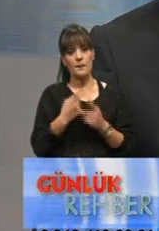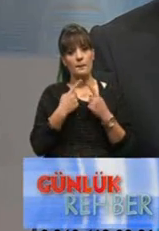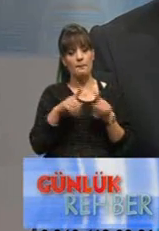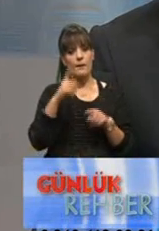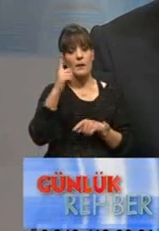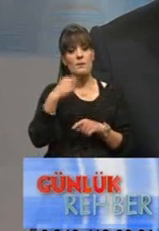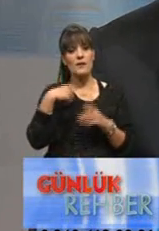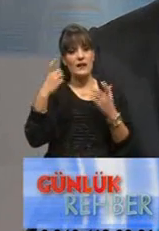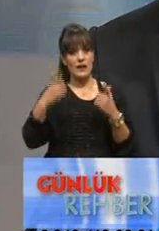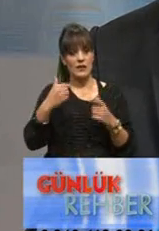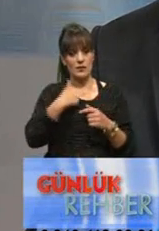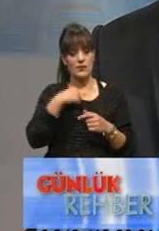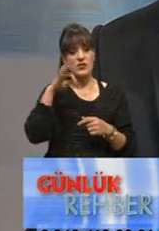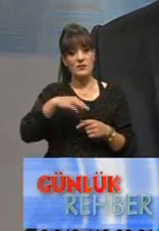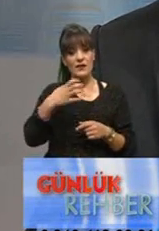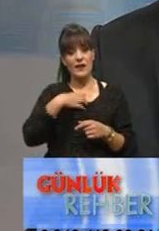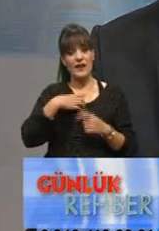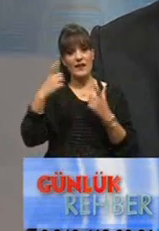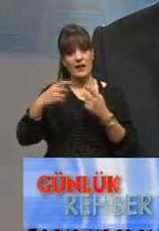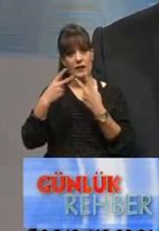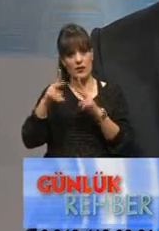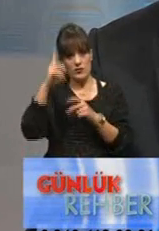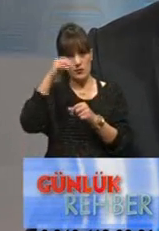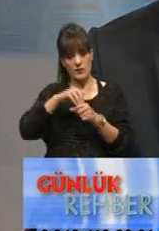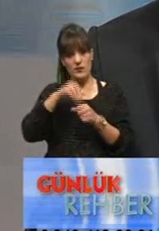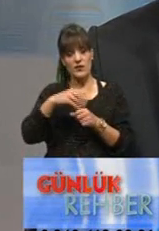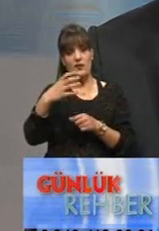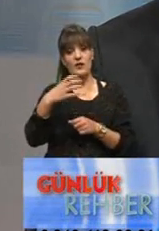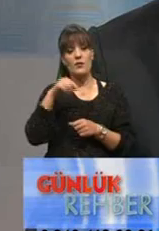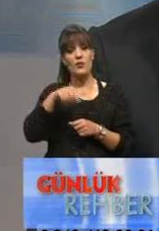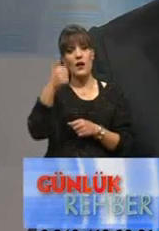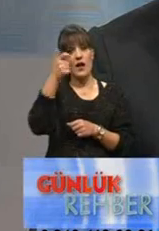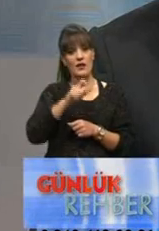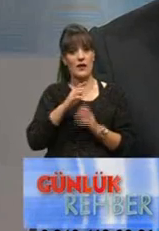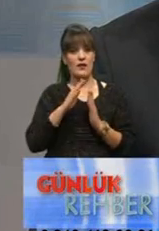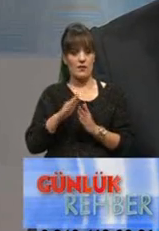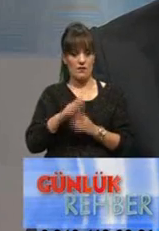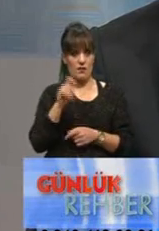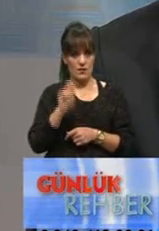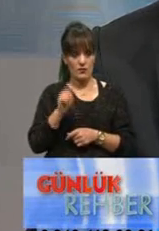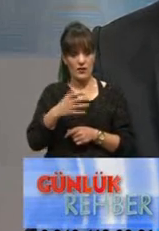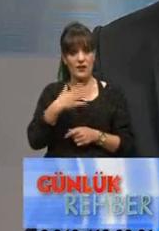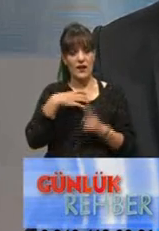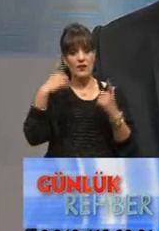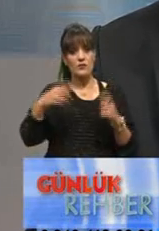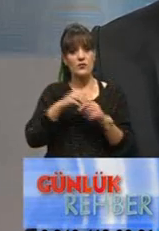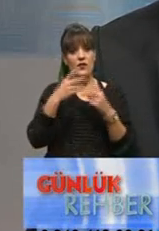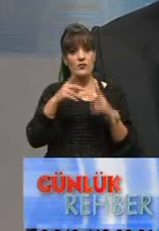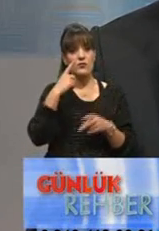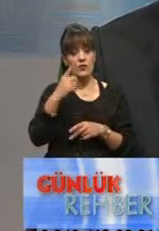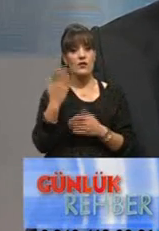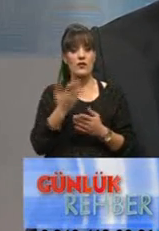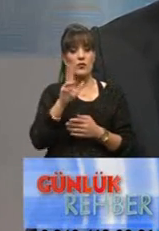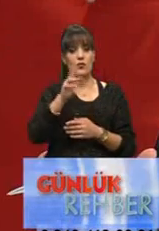Farklı bir stüdyodaydım ben. Şu anda kendi stüdyomu açtığım için bu 6 aydır devam ediyor kendi stüdyomuzda. Harika. Stüdyomuzda. Kendi stüdyonu açtığına göre